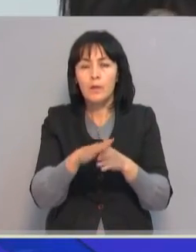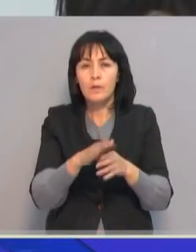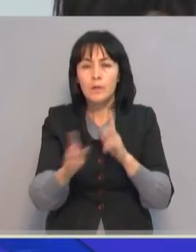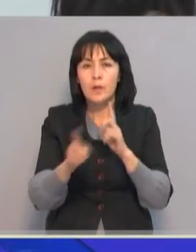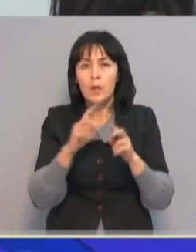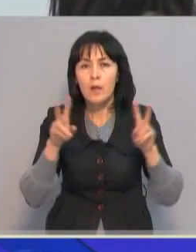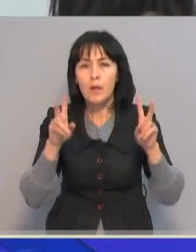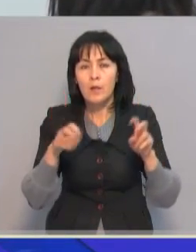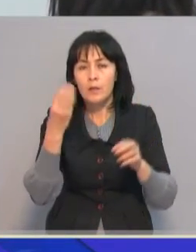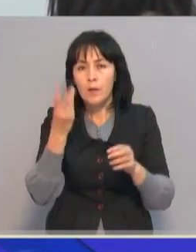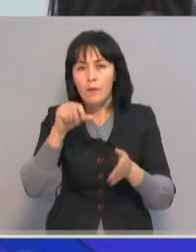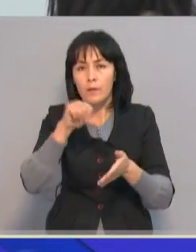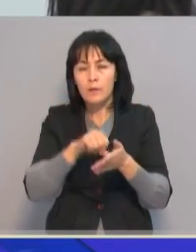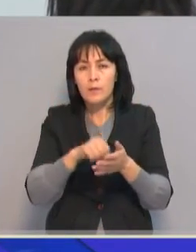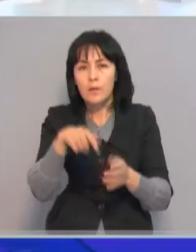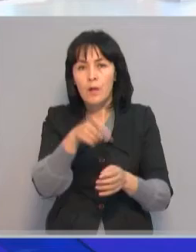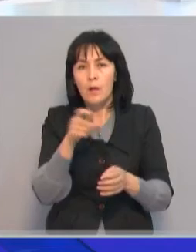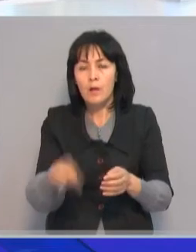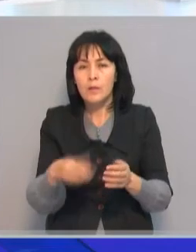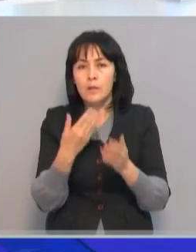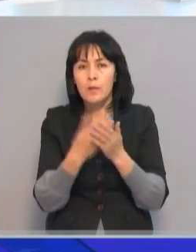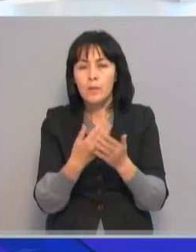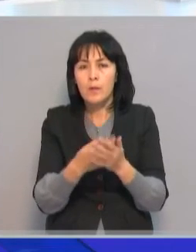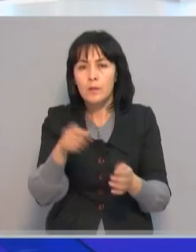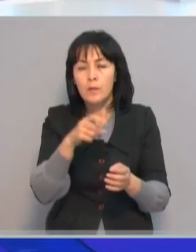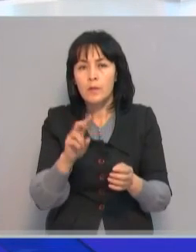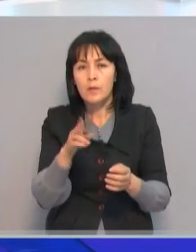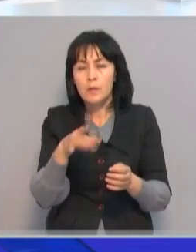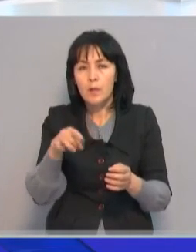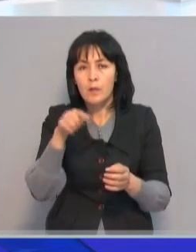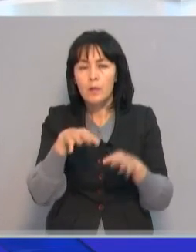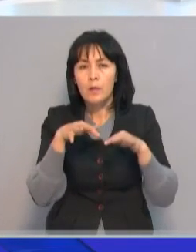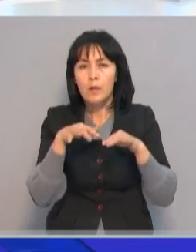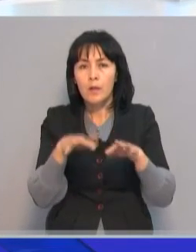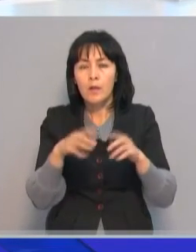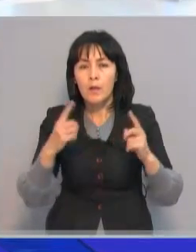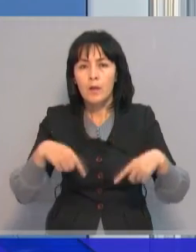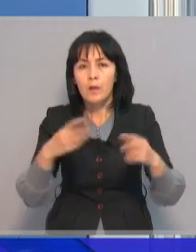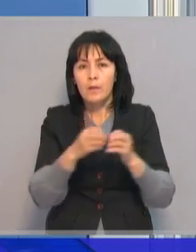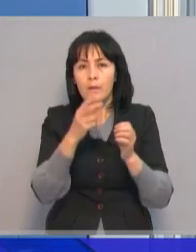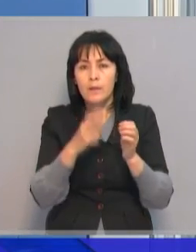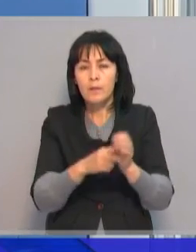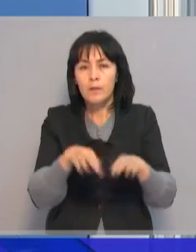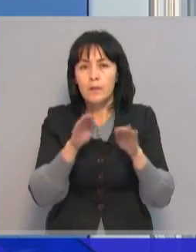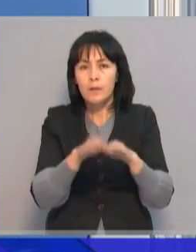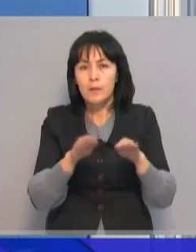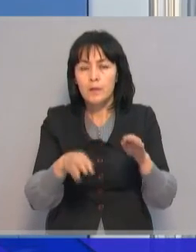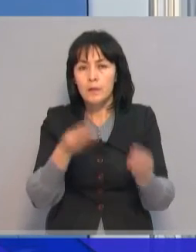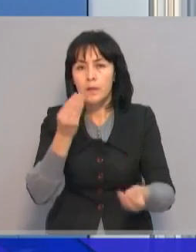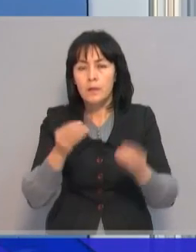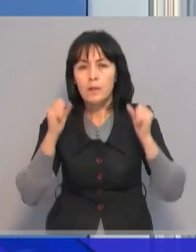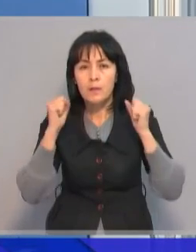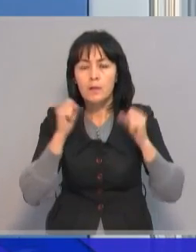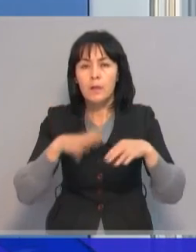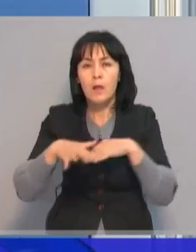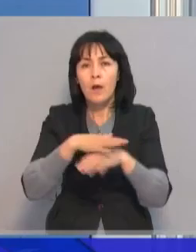стол на тему «Бюджет с участием населения». По просьбе населения в Каратаевском районе решено построить 18 детских игровых и спортивных